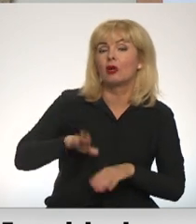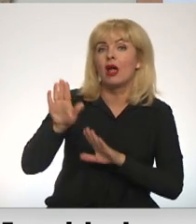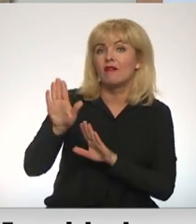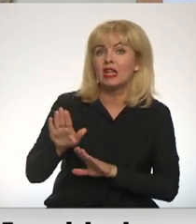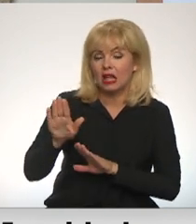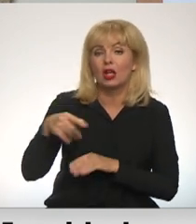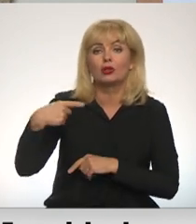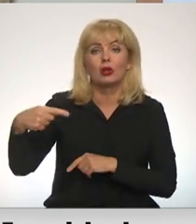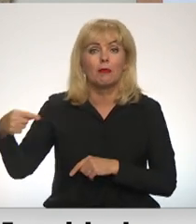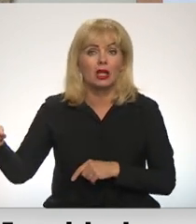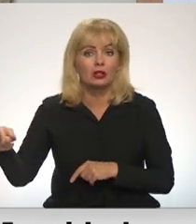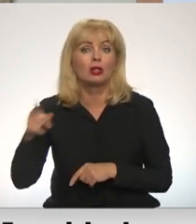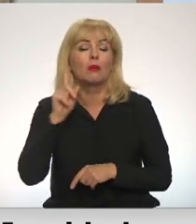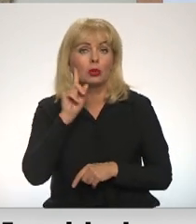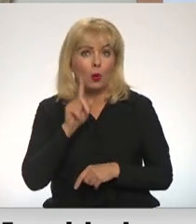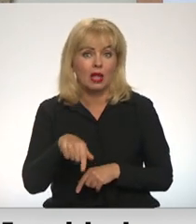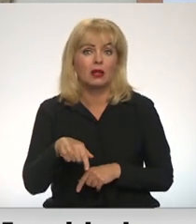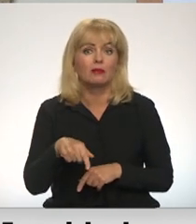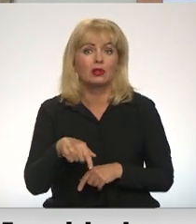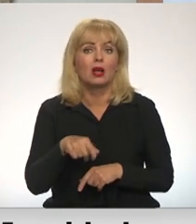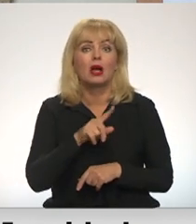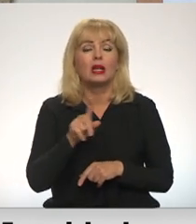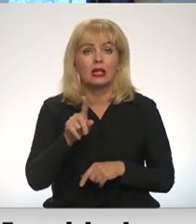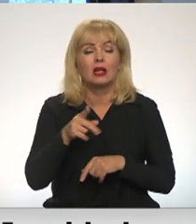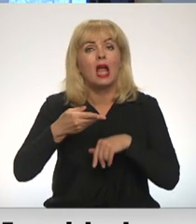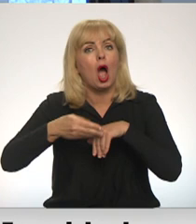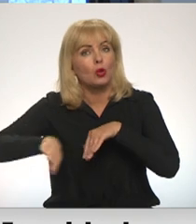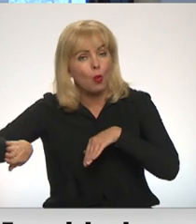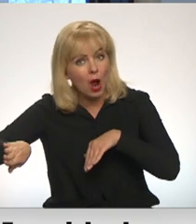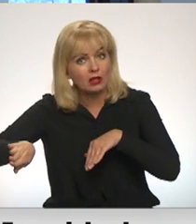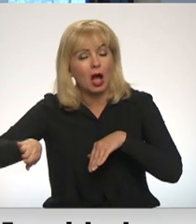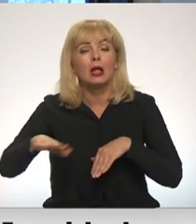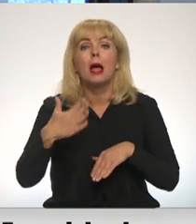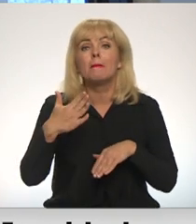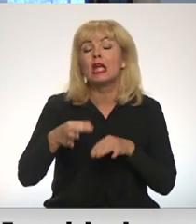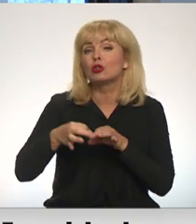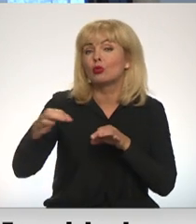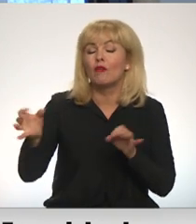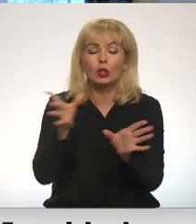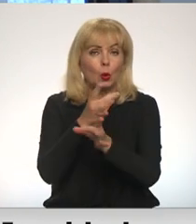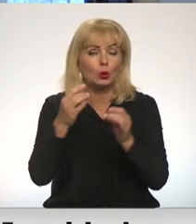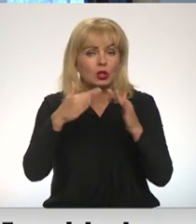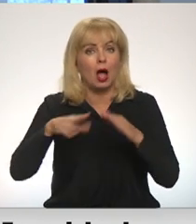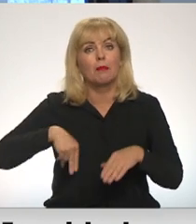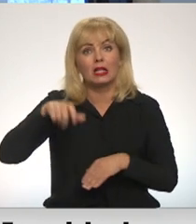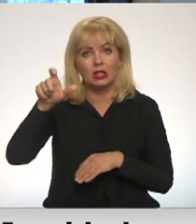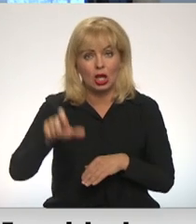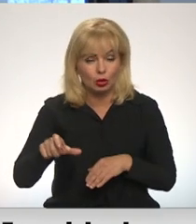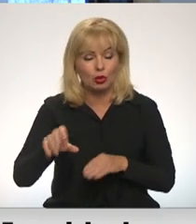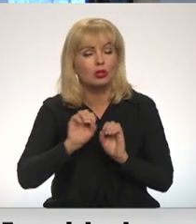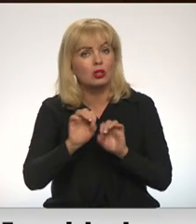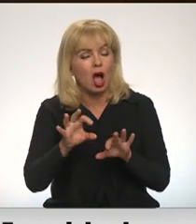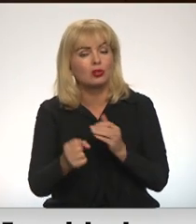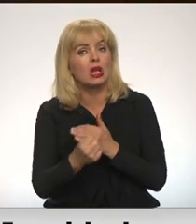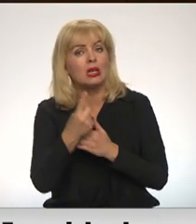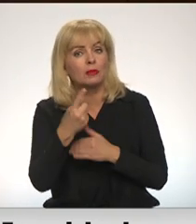un tam līdzīgi. Tas ir, protams, ka tas ir jānodala. Piecu lielāko novada kultūras namu direktori min dažādus iemeslus,